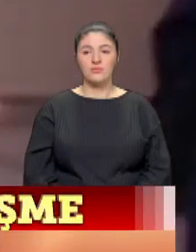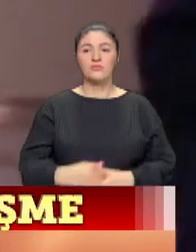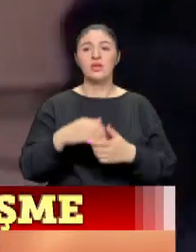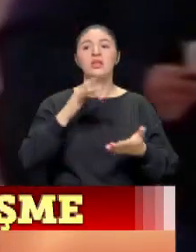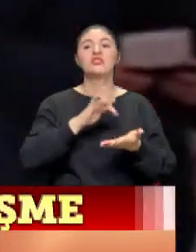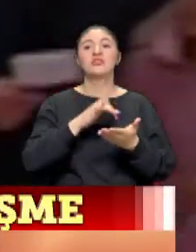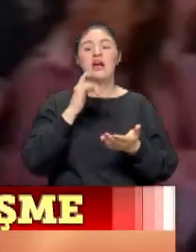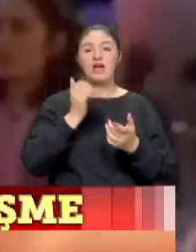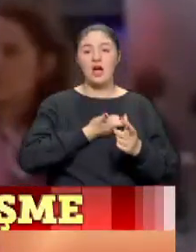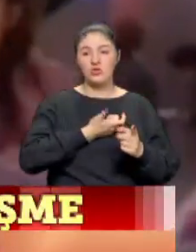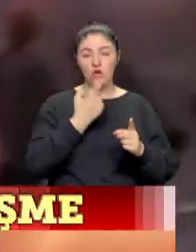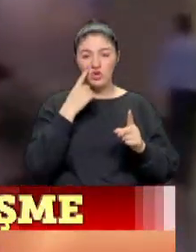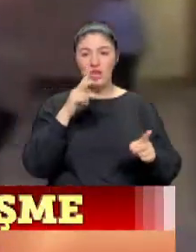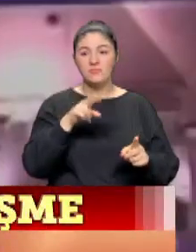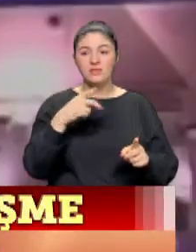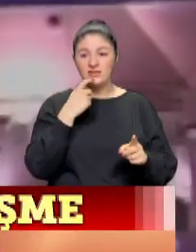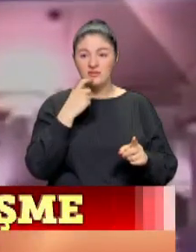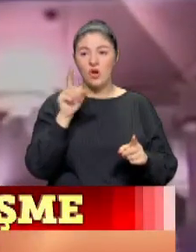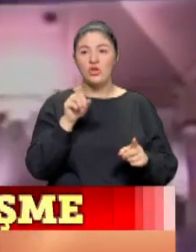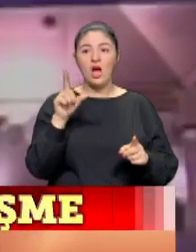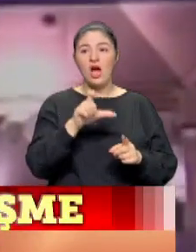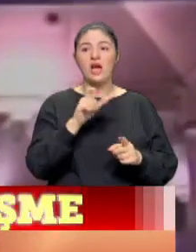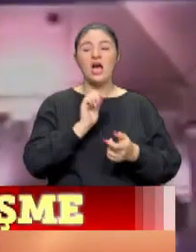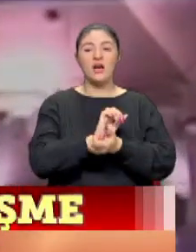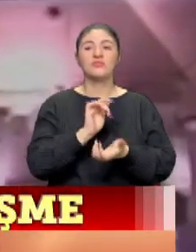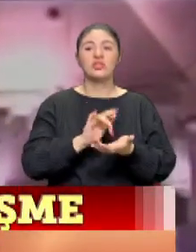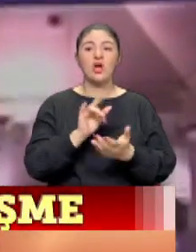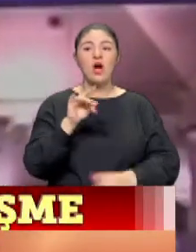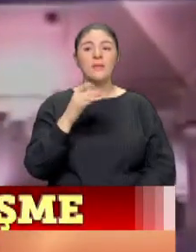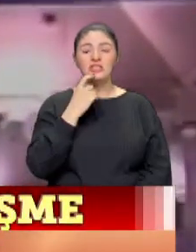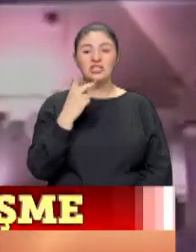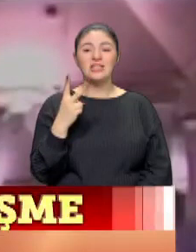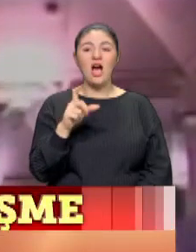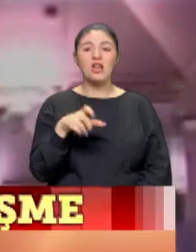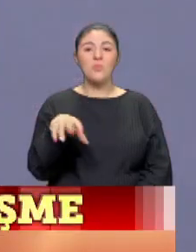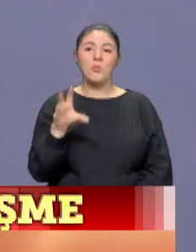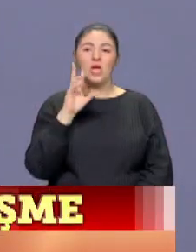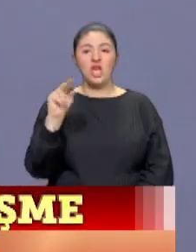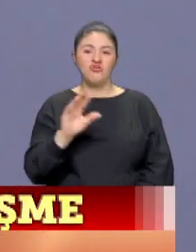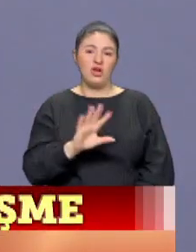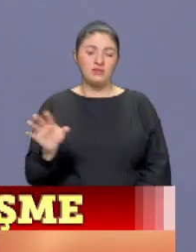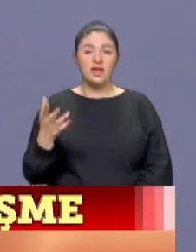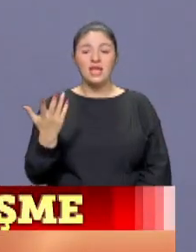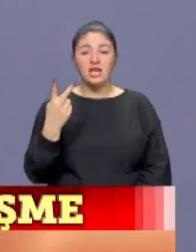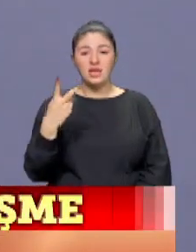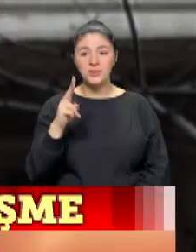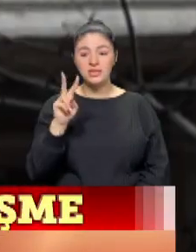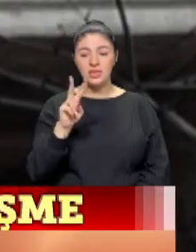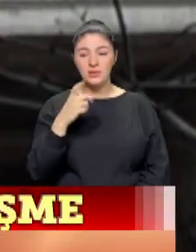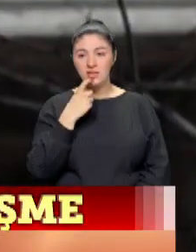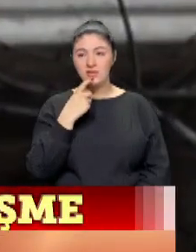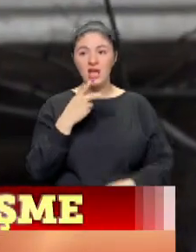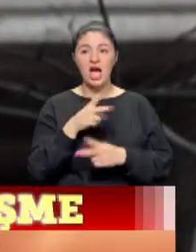İnfaz yasasına göre Samast 22 yıl 10 ay hapis cezasının 15 yıl 2 aylık bölümünü yatacaktı. Yani